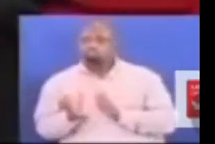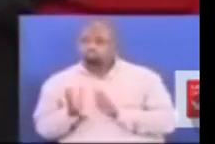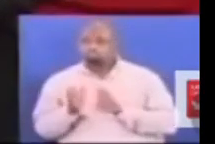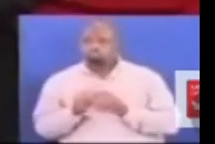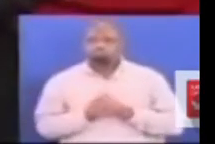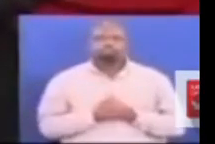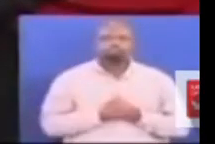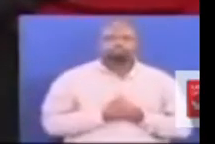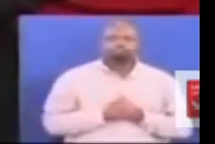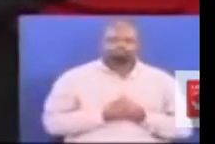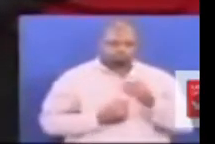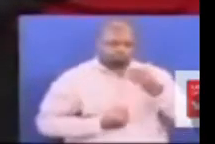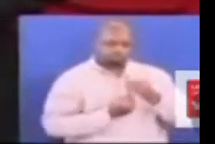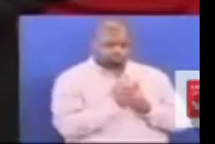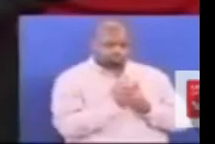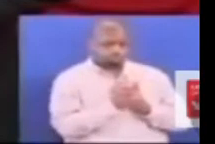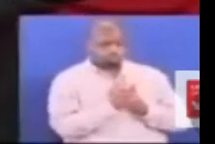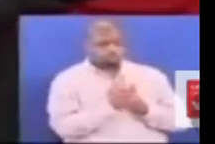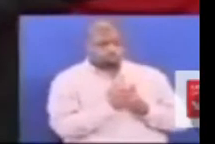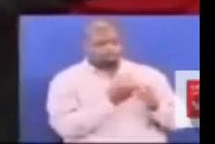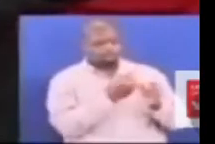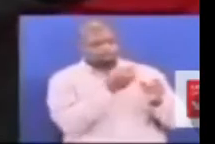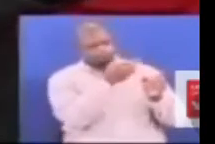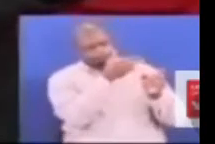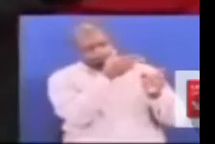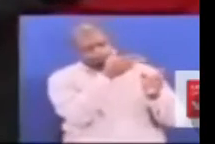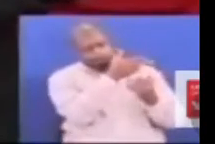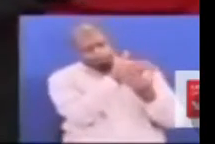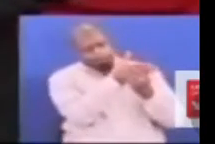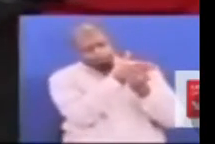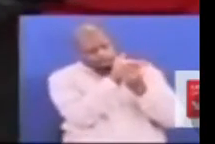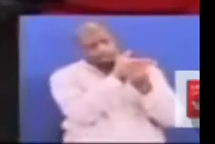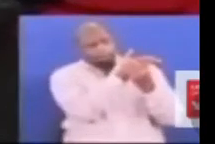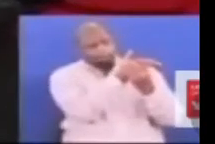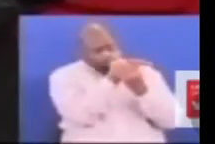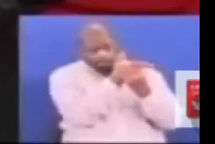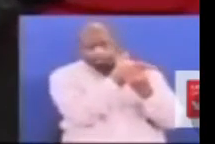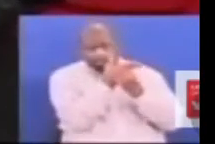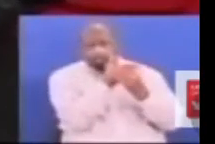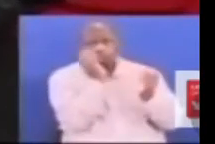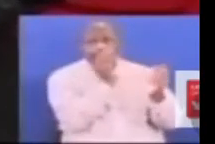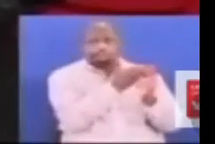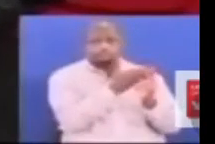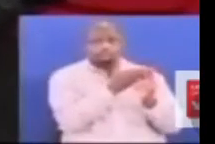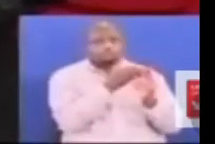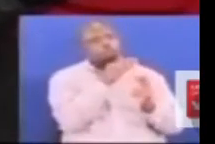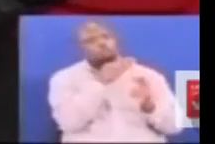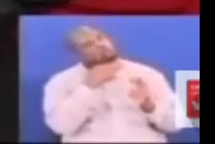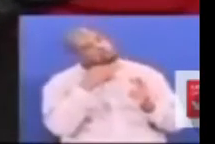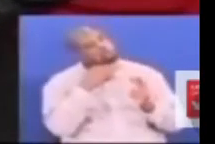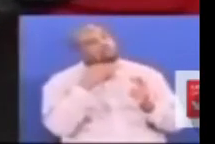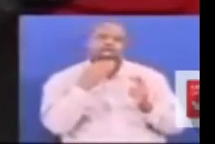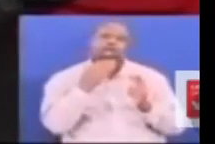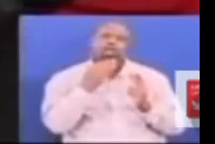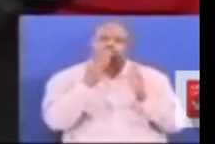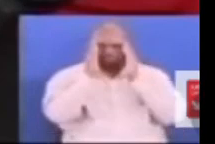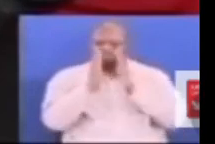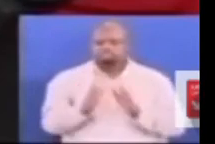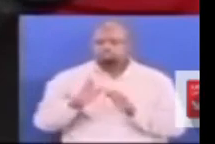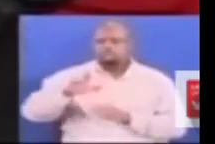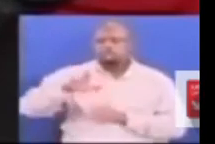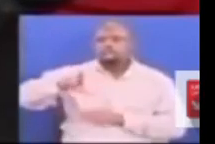tukio la kushambuliwa kwa risasi kwa nia ya kuua kwa Mheshimiwa Tundu Antipas Lissu,